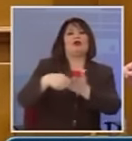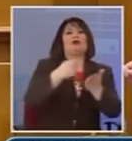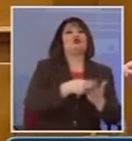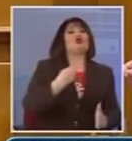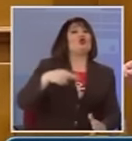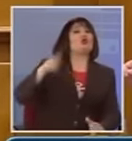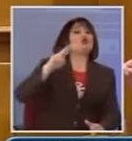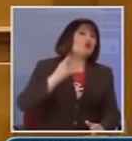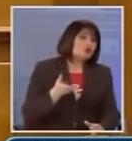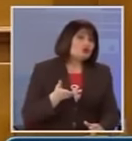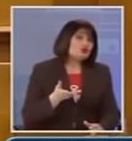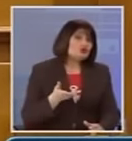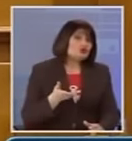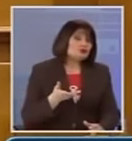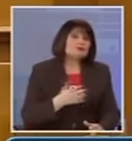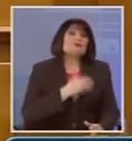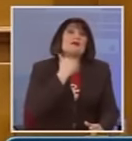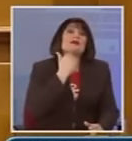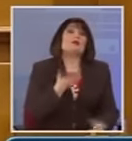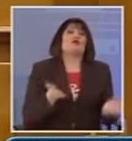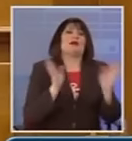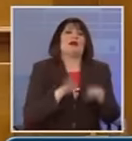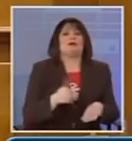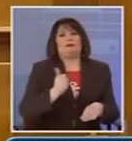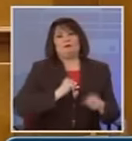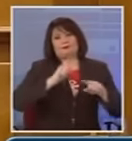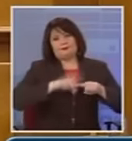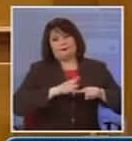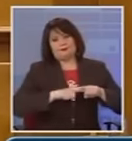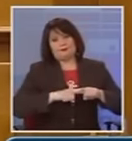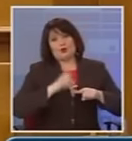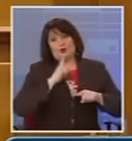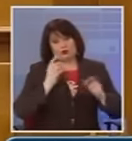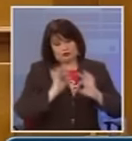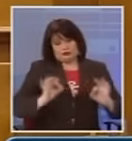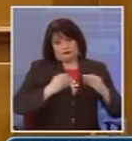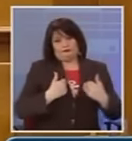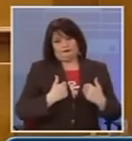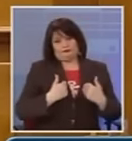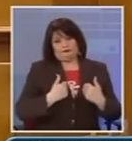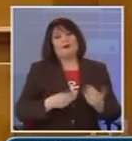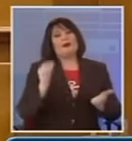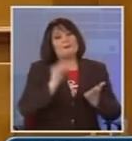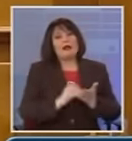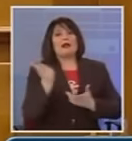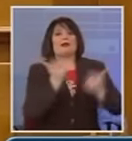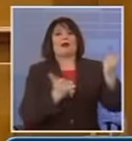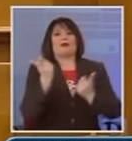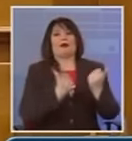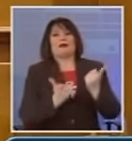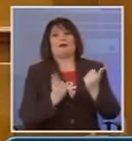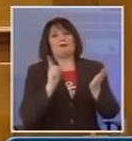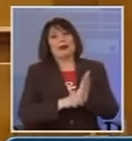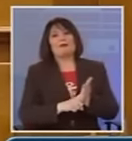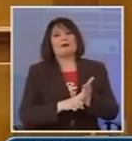τόκους που δεν θα μπορεί πια να τους καλύψει μόνη της η Ελλάδα όπως είχαμε εμείς προγραμματίσει. Άρα θα πρέπει και πάλι να δανειστούμε.